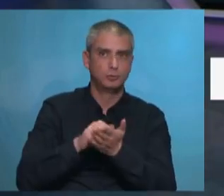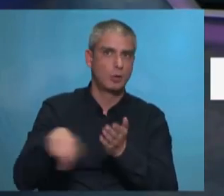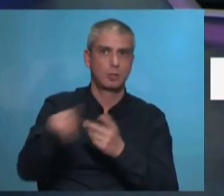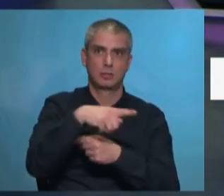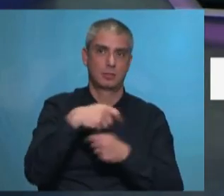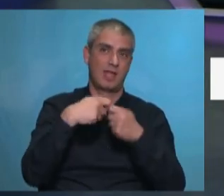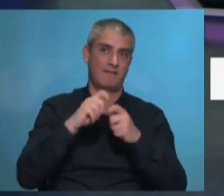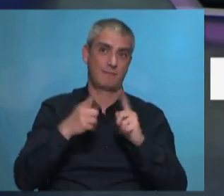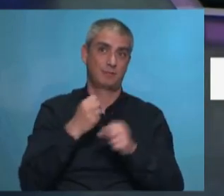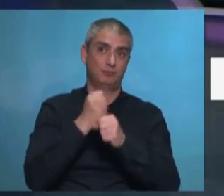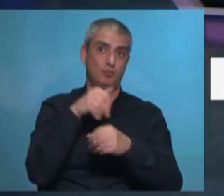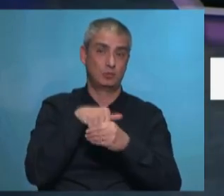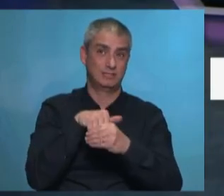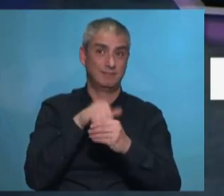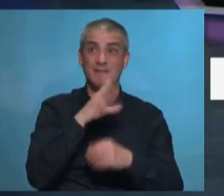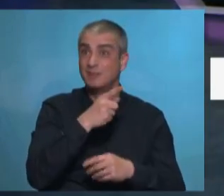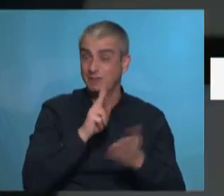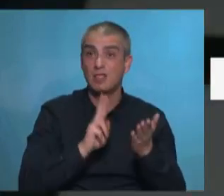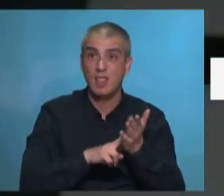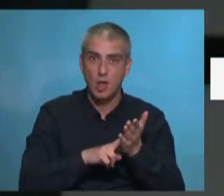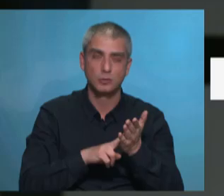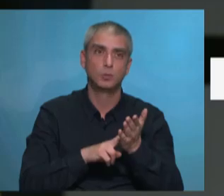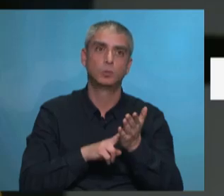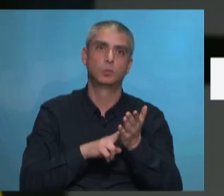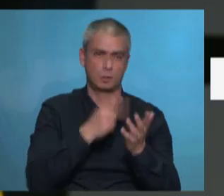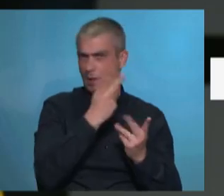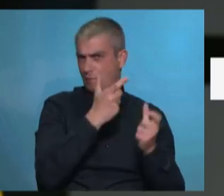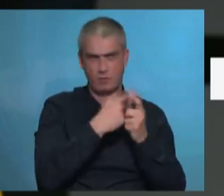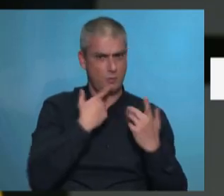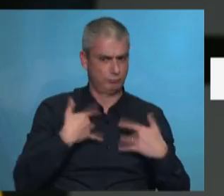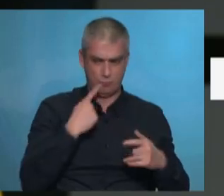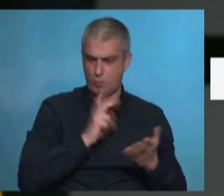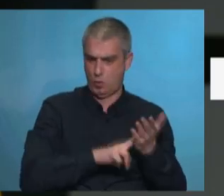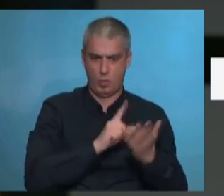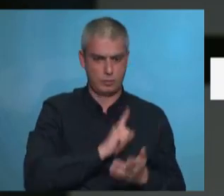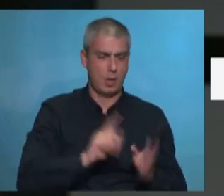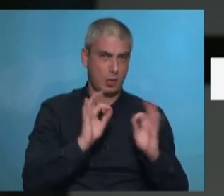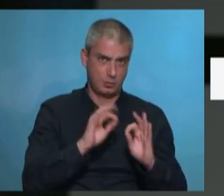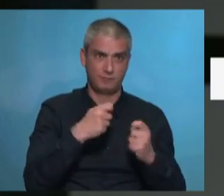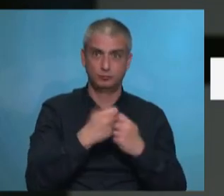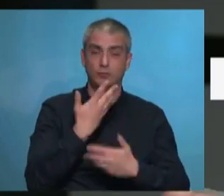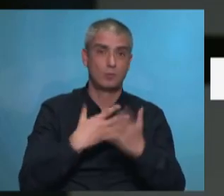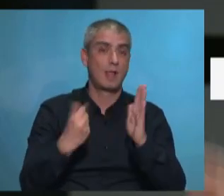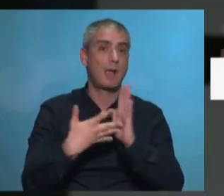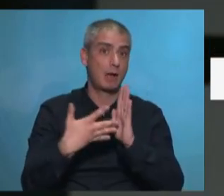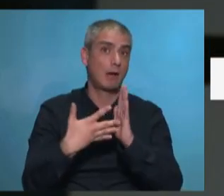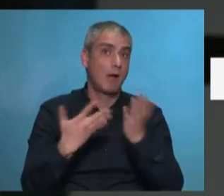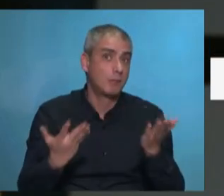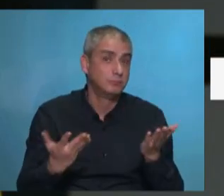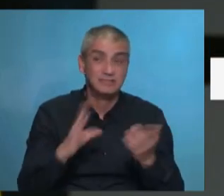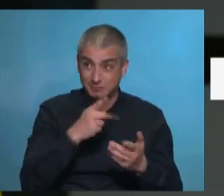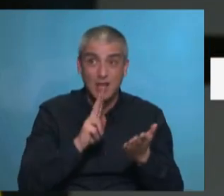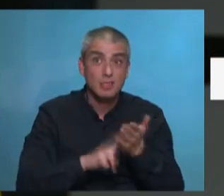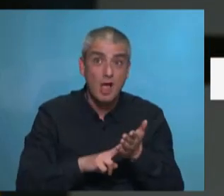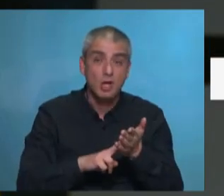האחרים שמיוצגים שם. ואם זה נכון, החברה כמובן מכחישה הכל ואומרת שהם נשתפים פעולה עם החקירה וכו' וכו'. אם זה